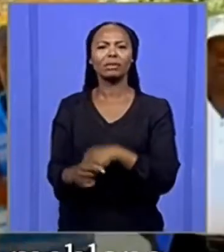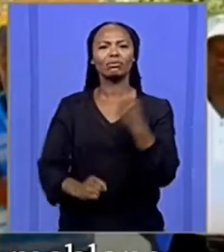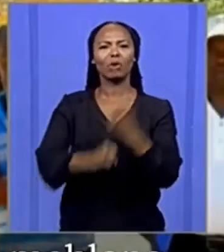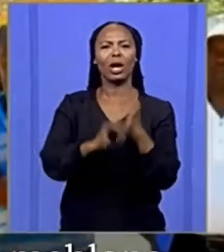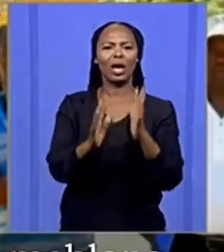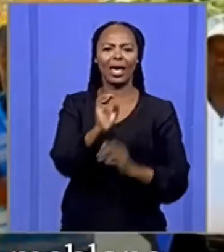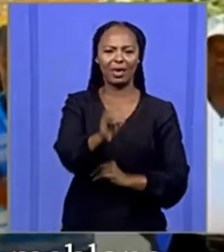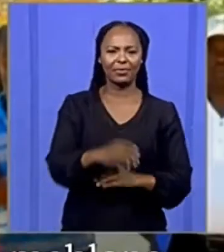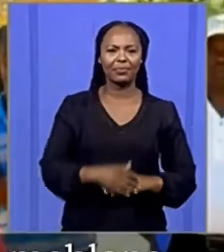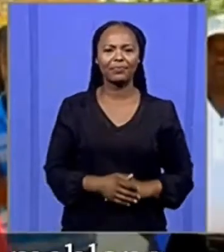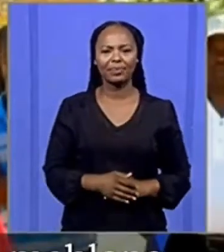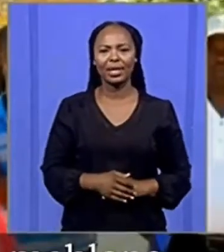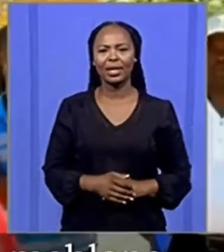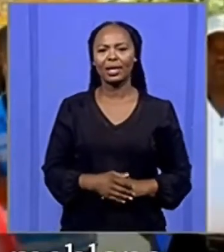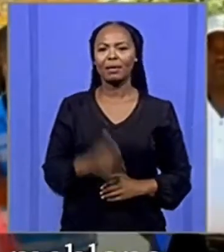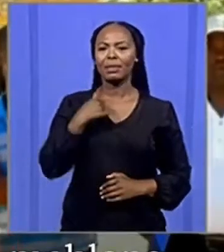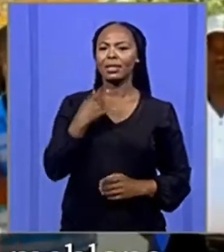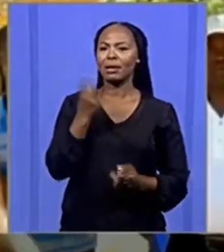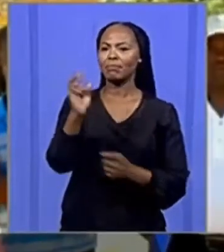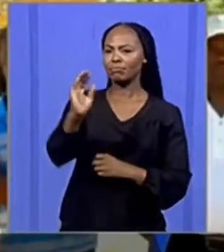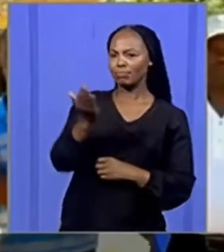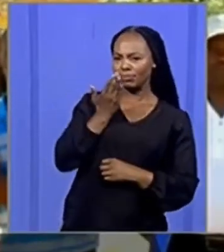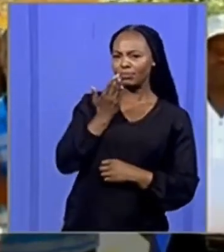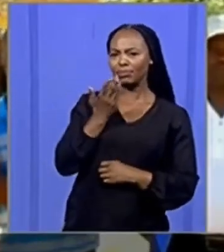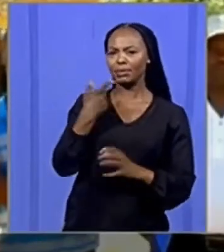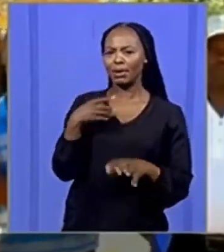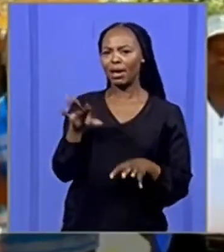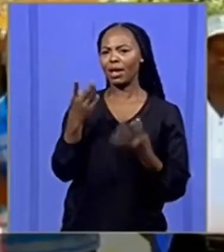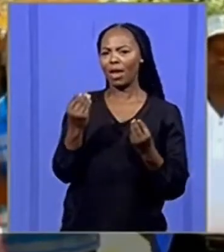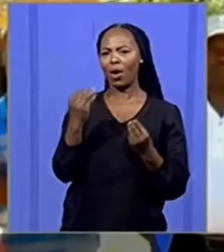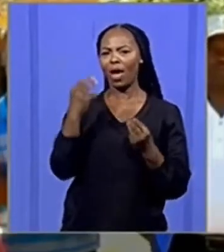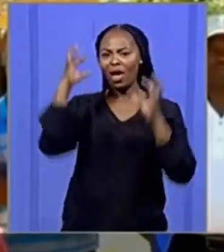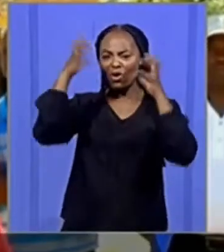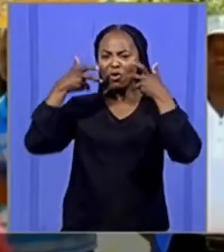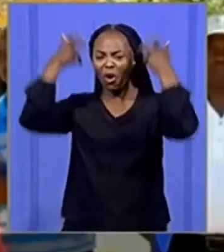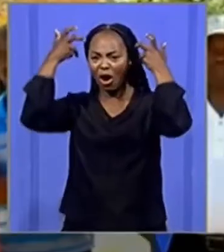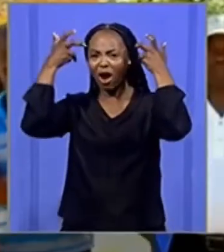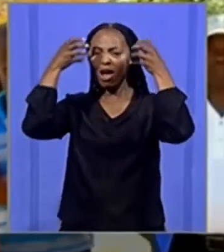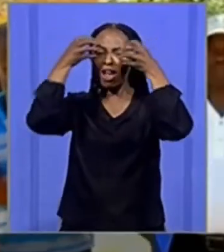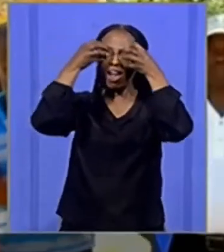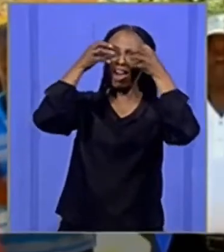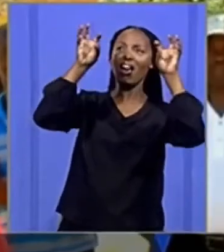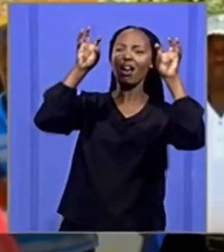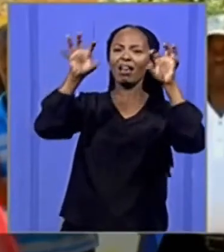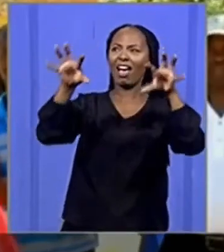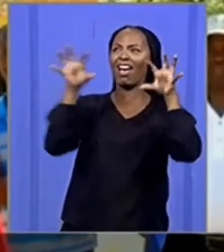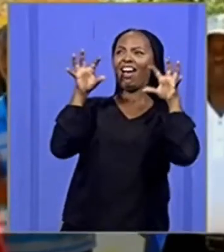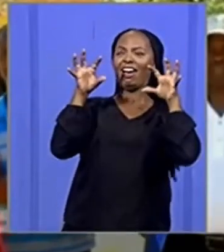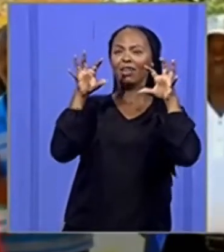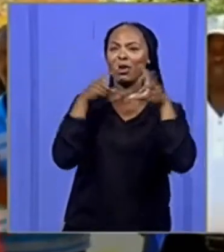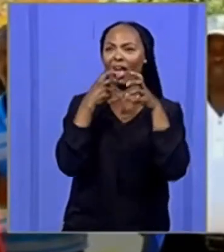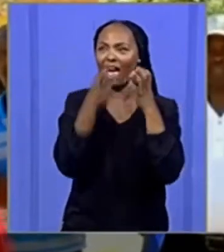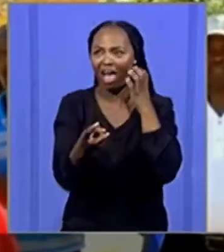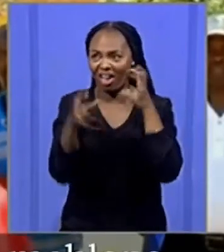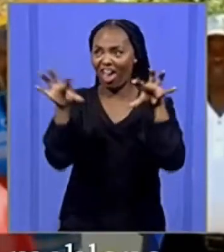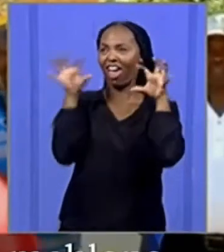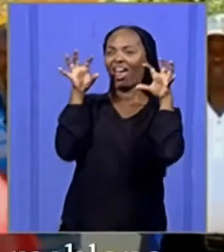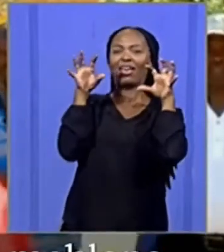wa fase a kere kere papara ke bona ntoši ke tshwere toši ntšitše matlho a matala kere ha ire kere ha